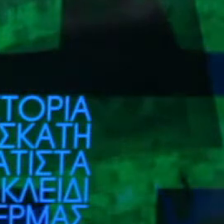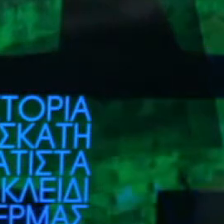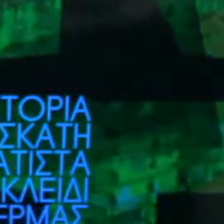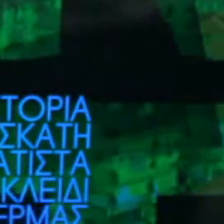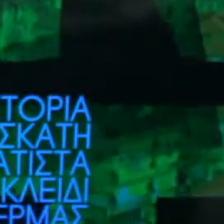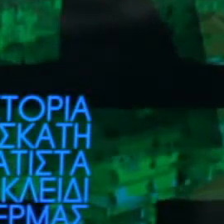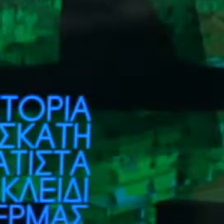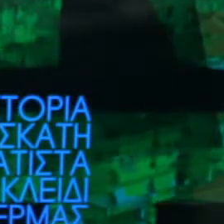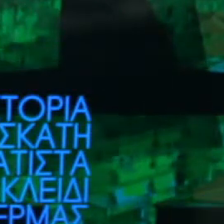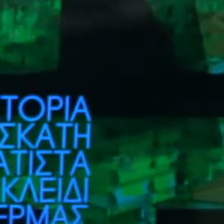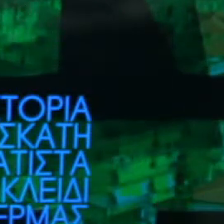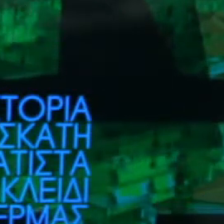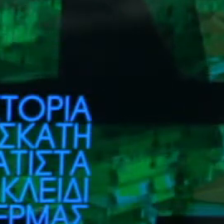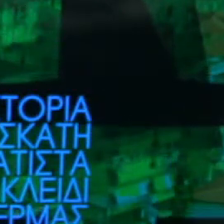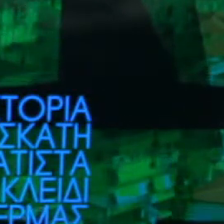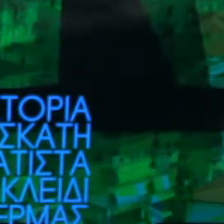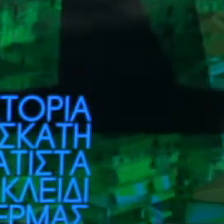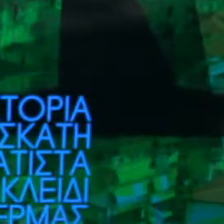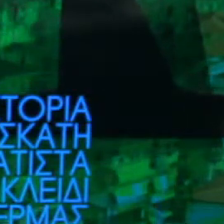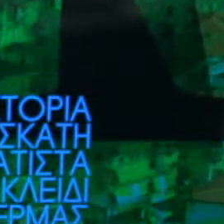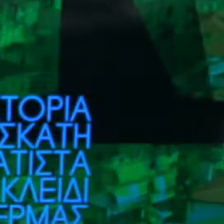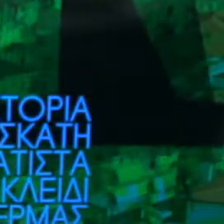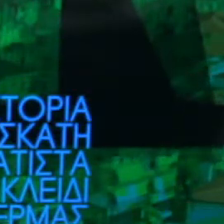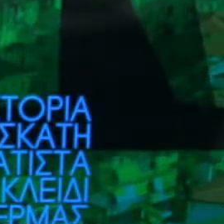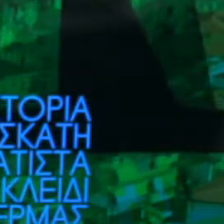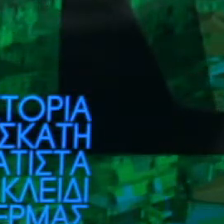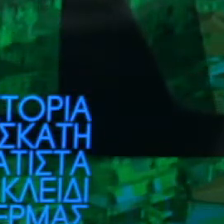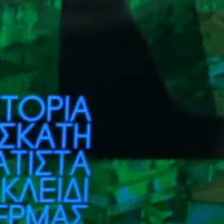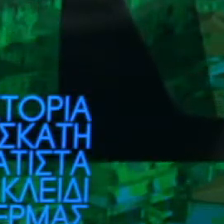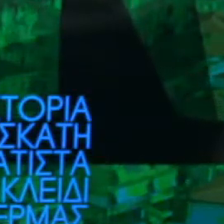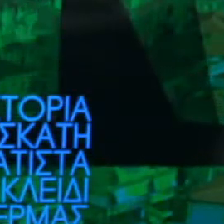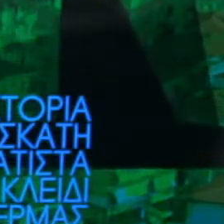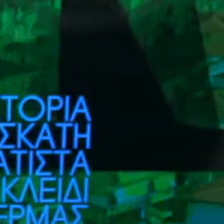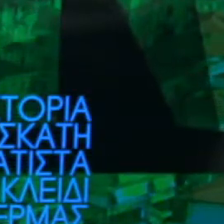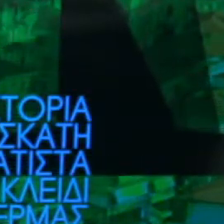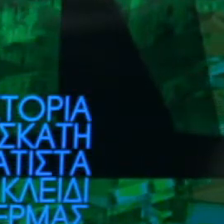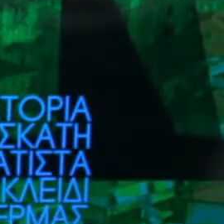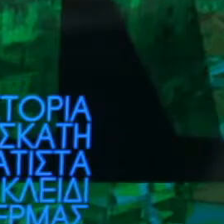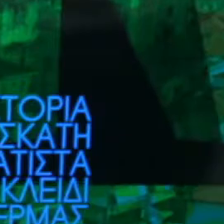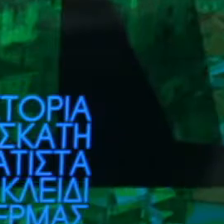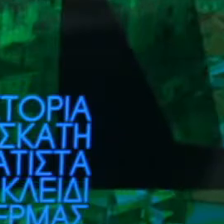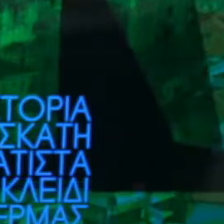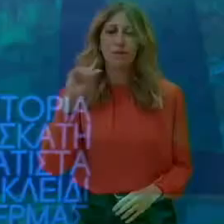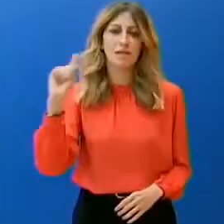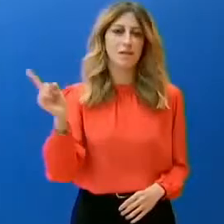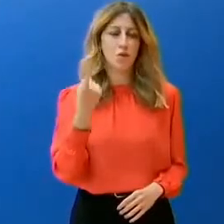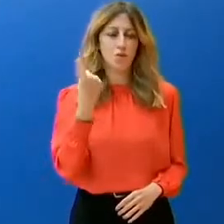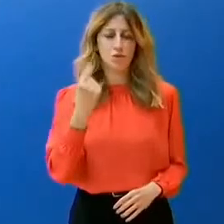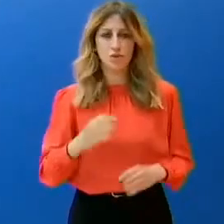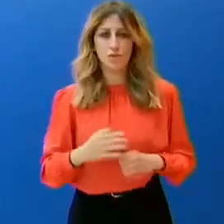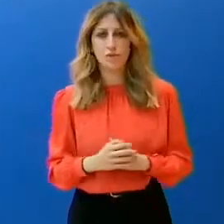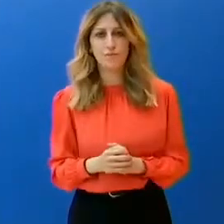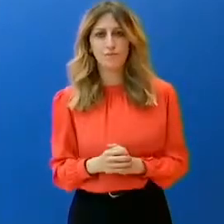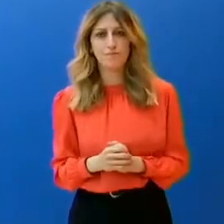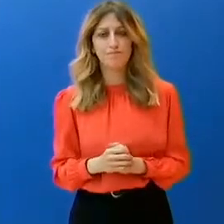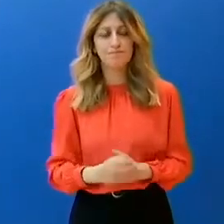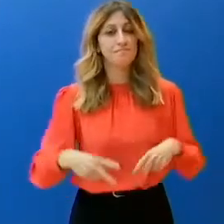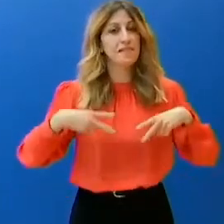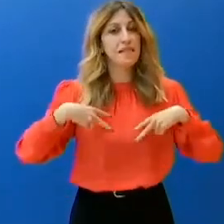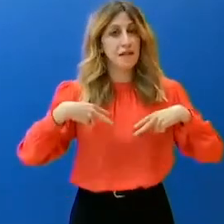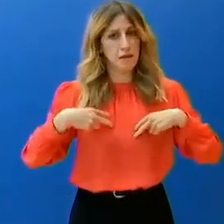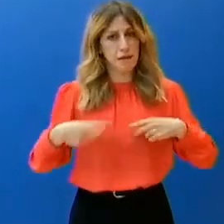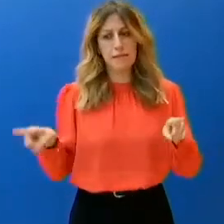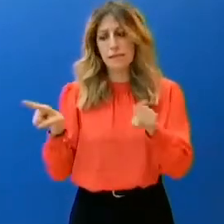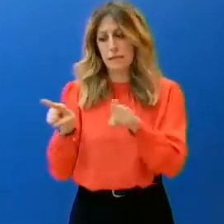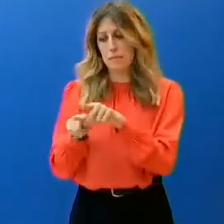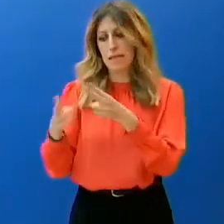σταδιακή επαναφορά στην κανονικότητα, στους εμβολιασμούς αλλά και στο νομοσχέδιο για τα εργασιακά. Η κυβέρνηση, με τη